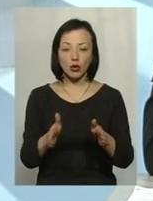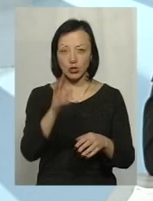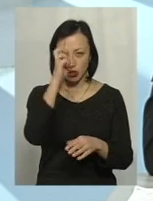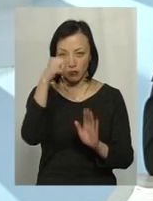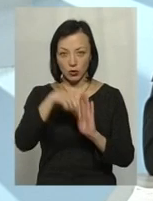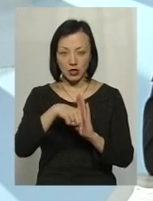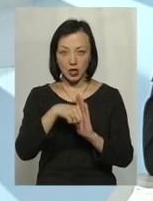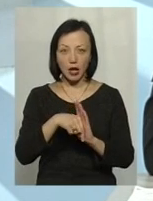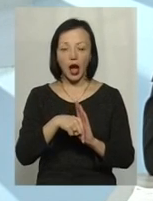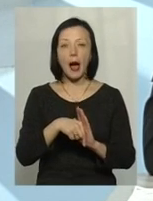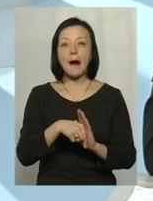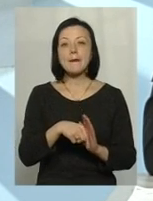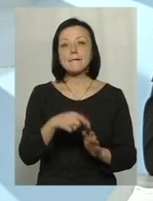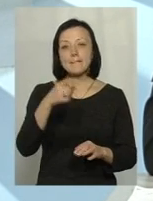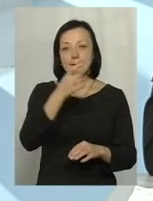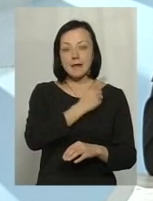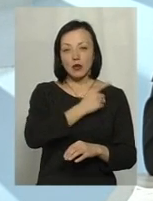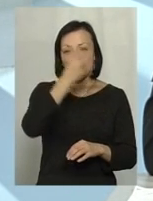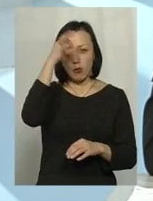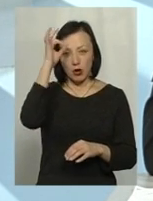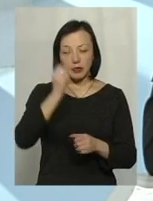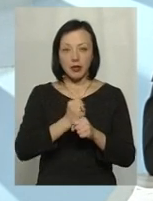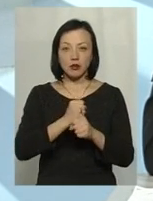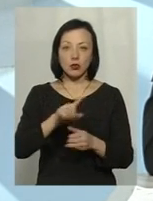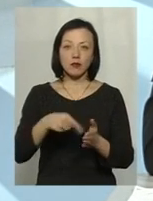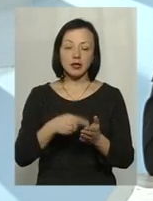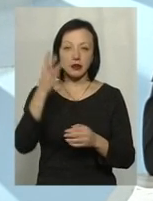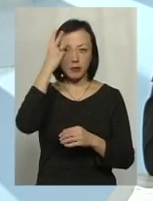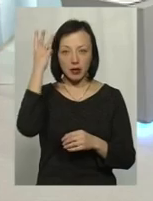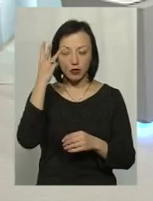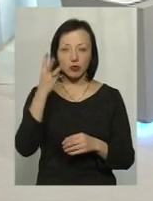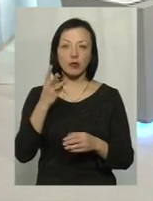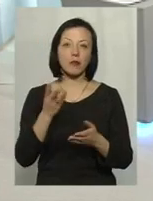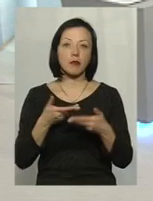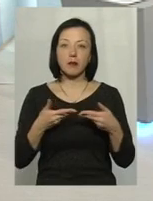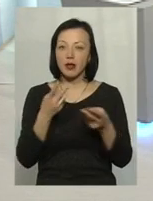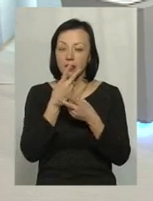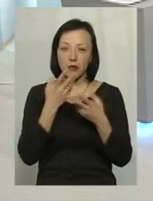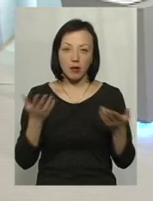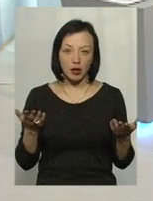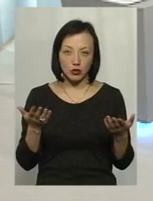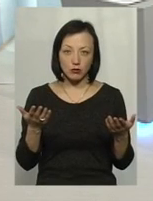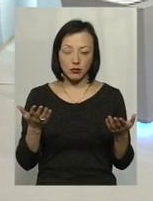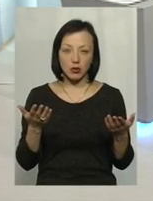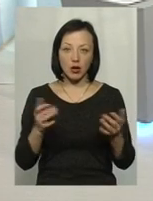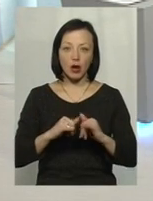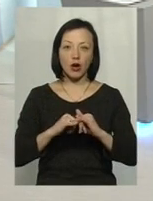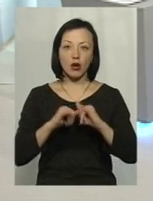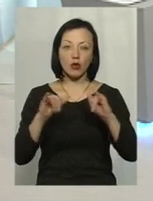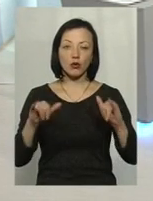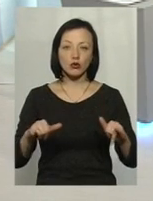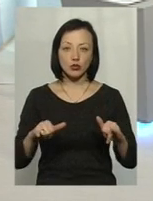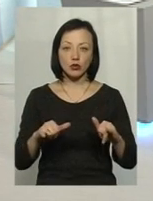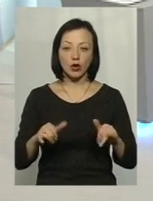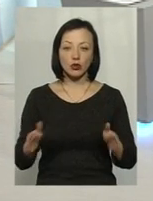Тому що патрульна поліція працює в місті Хмельницькому. В місті Хмельницькому ми не бачимо росту